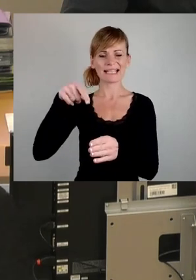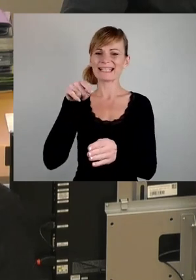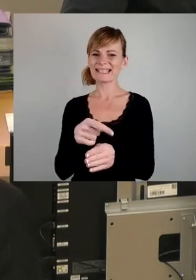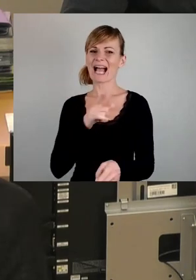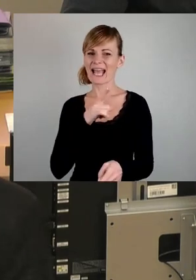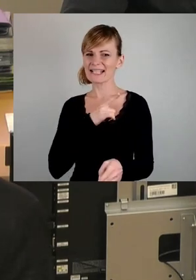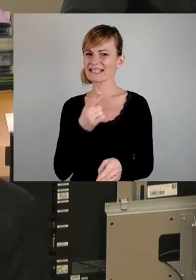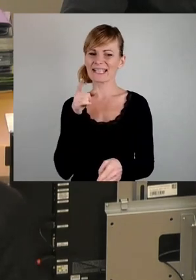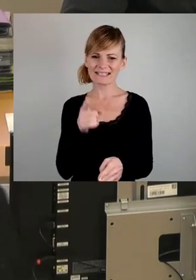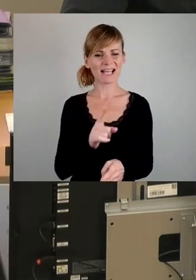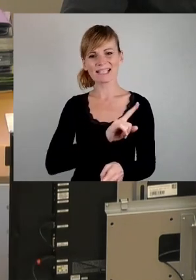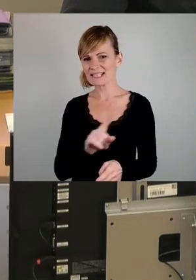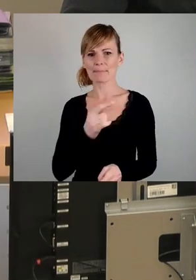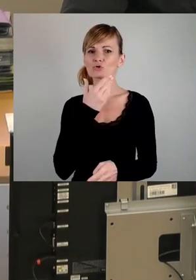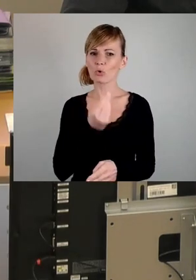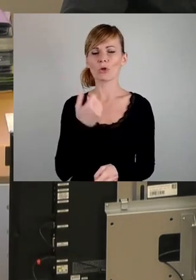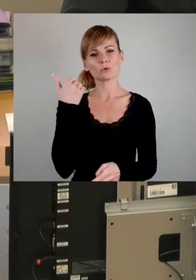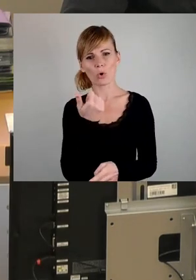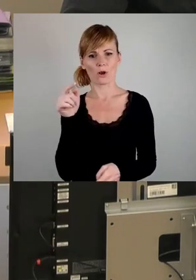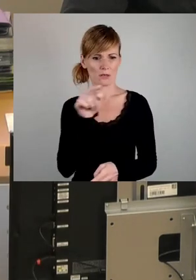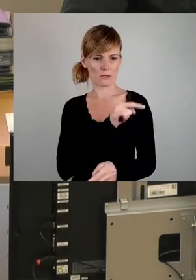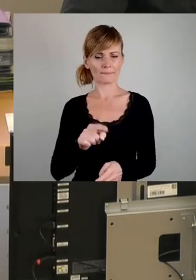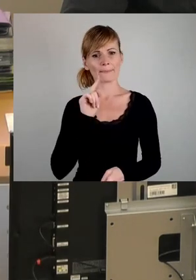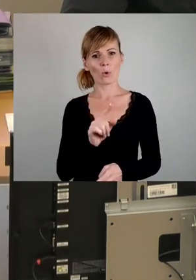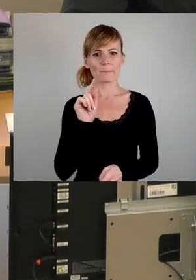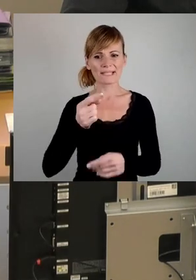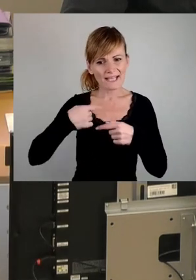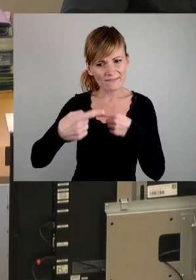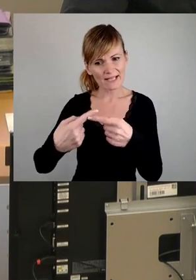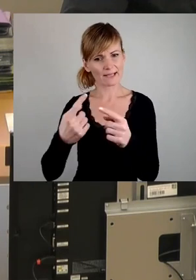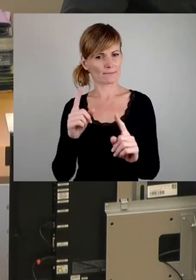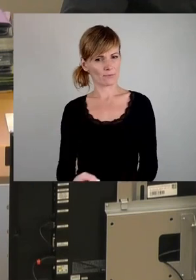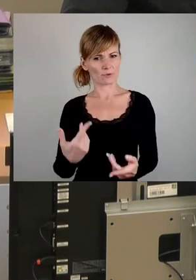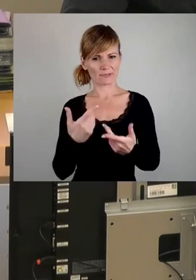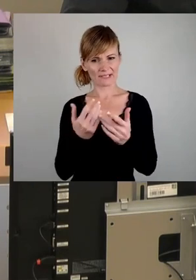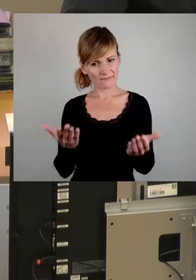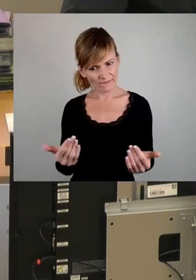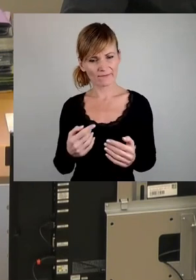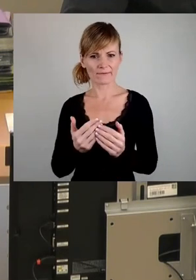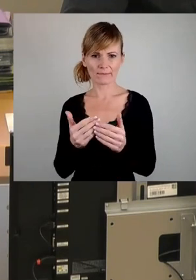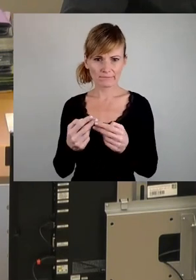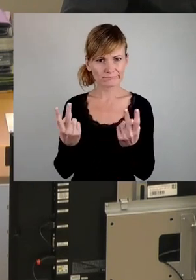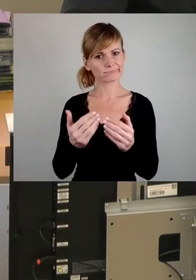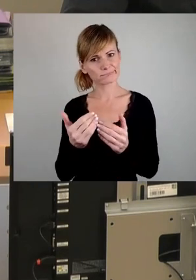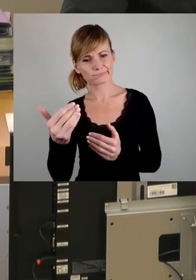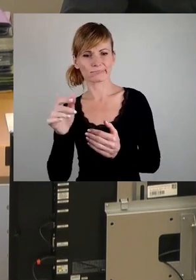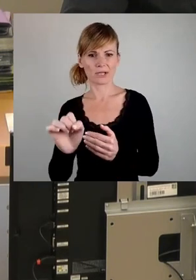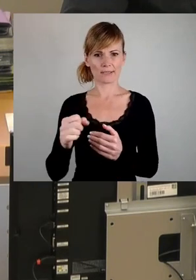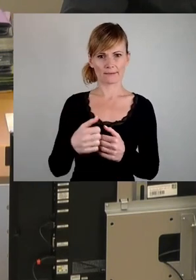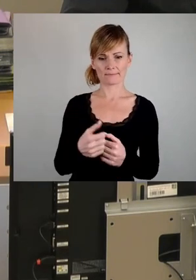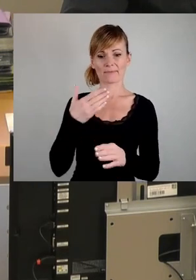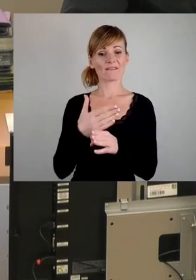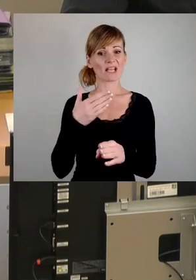toll und schön ist, sondern wo eben auch noch bitte was entwickelbar ist, wo es noch ein Stück vorangehen kann. Eben die Quartiere, wo vielleicht auch nicht alle